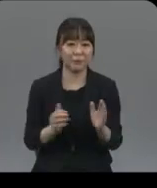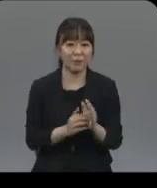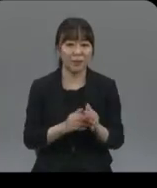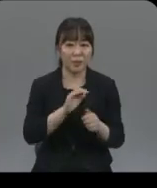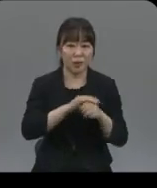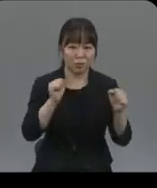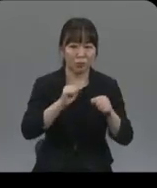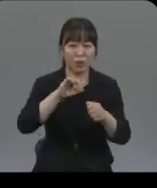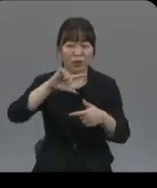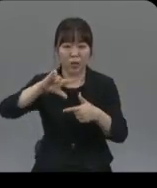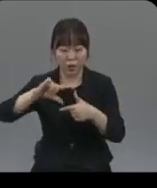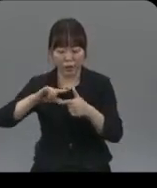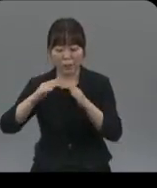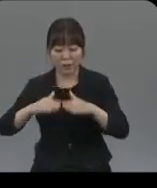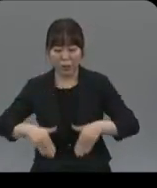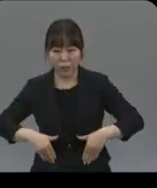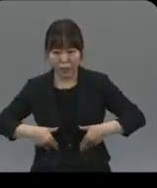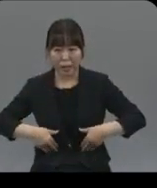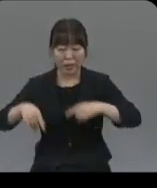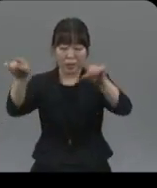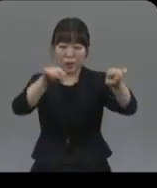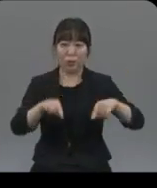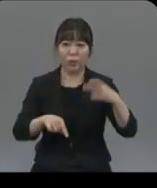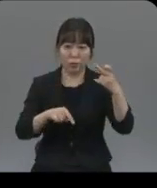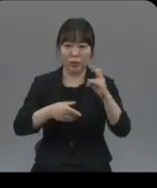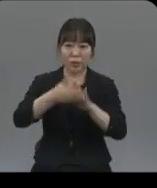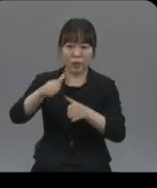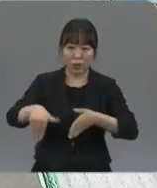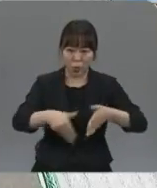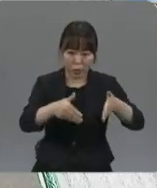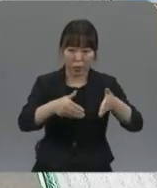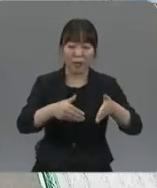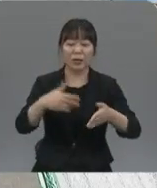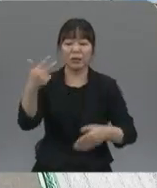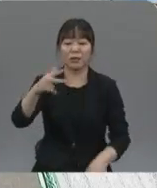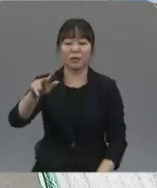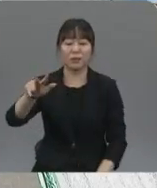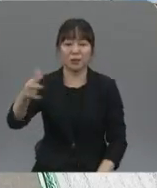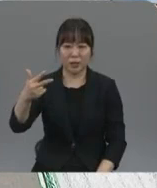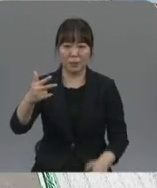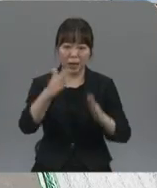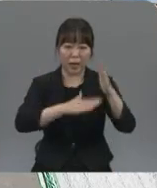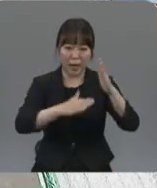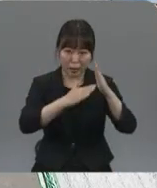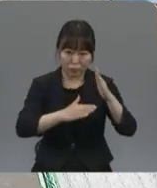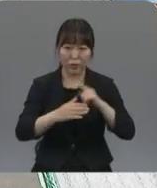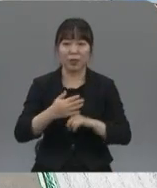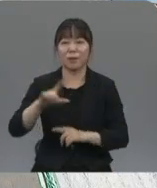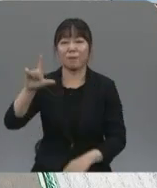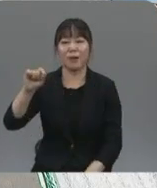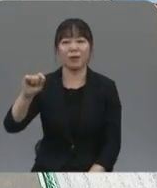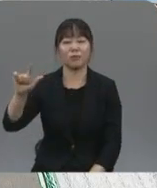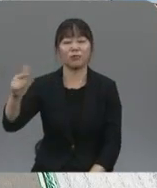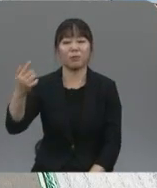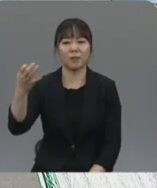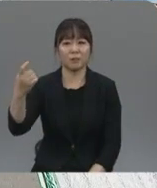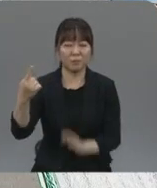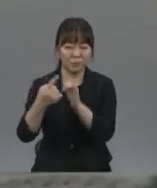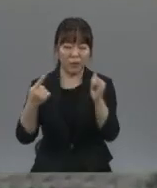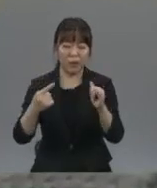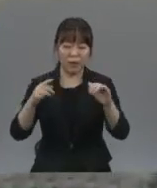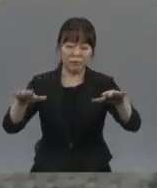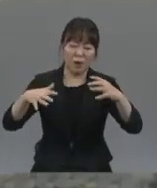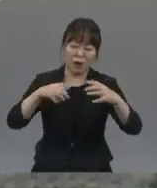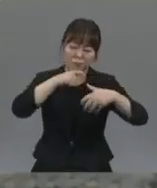штаба по противодействию стихийным бедствиям и катастрофам из-за опасностей подтопления жилищ они временно